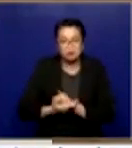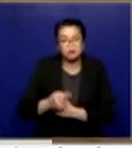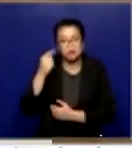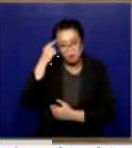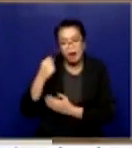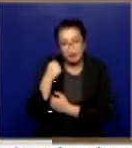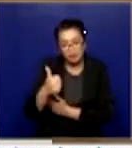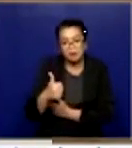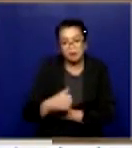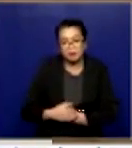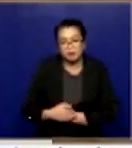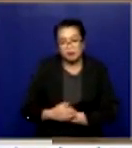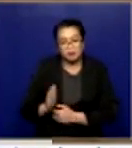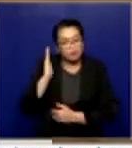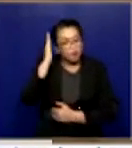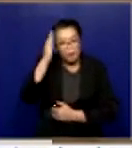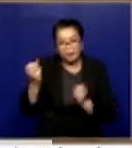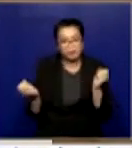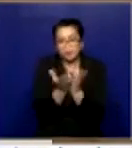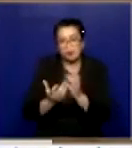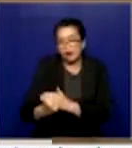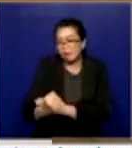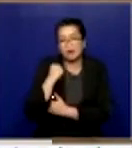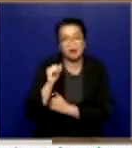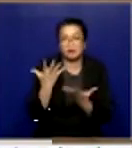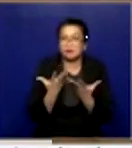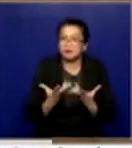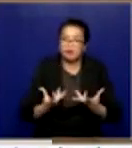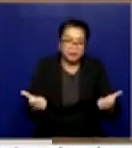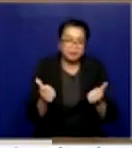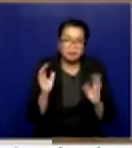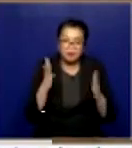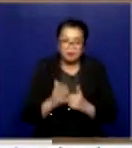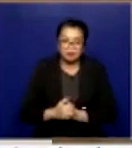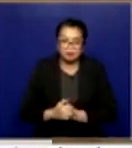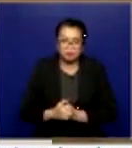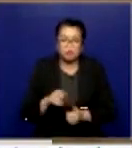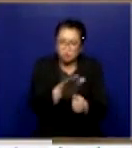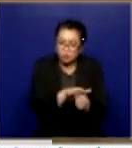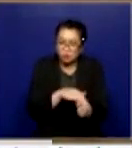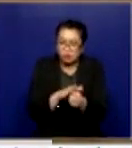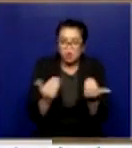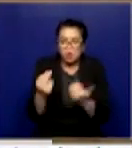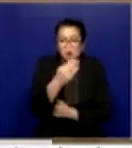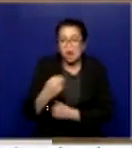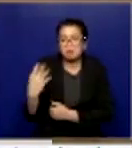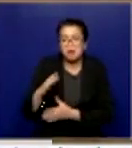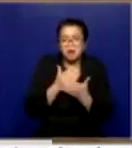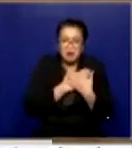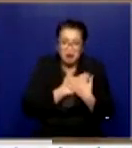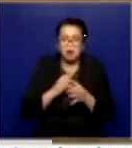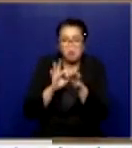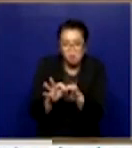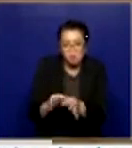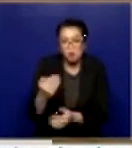ท่านแม้แต่น้อยนิดสงสารลูกหลานประชาชนเยาวชนที่ทันบัตตันห่วงท่านรักเค้านั่น